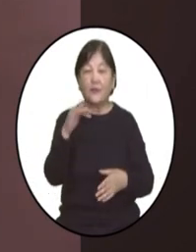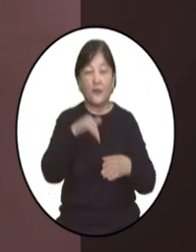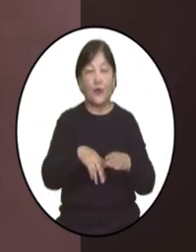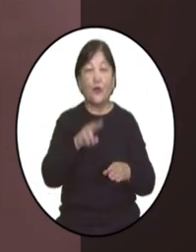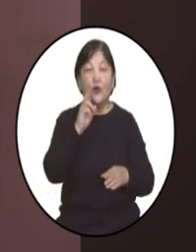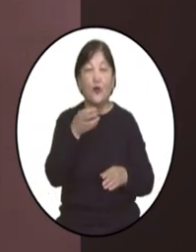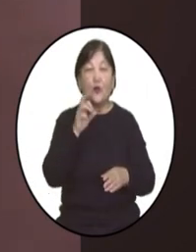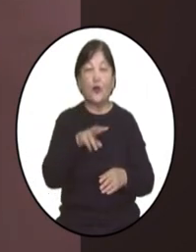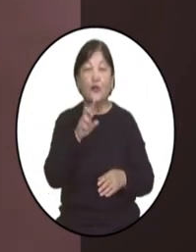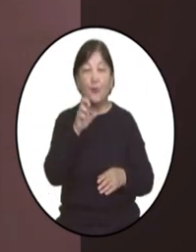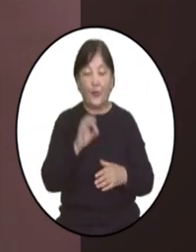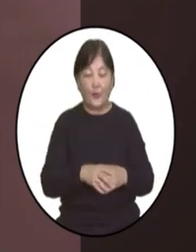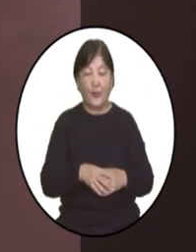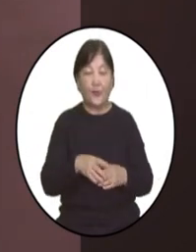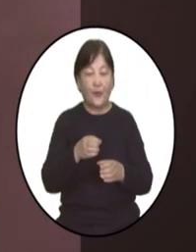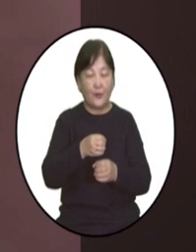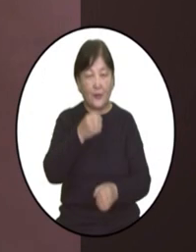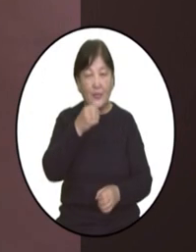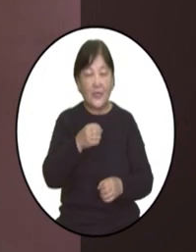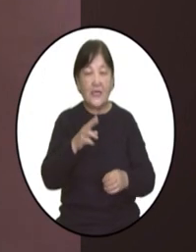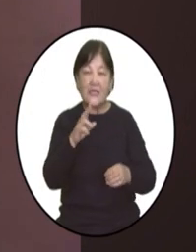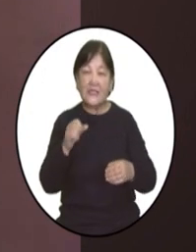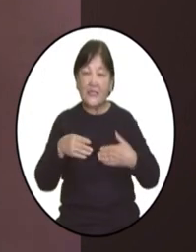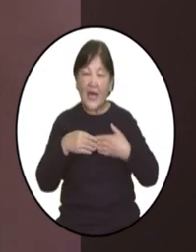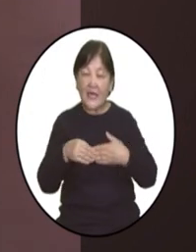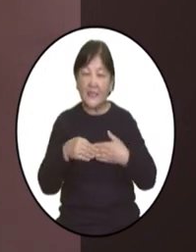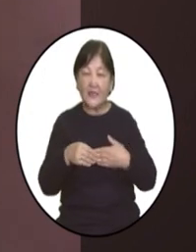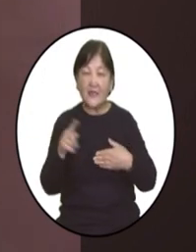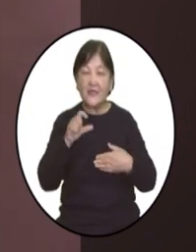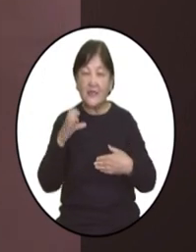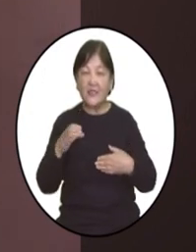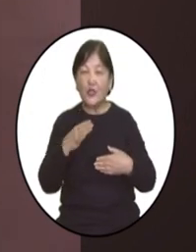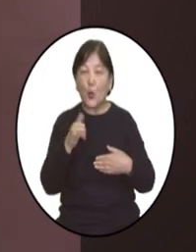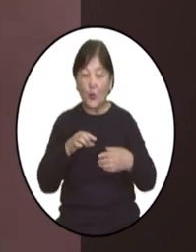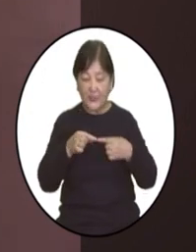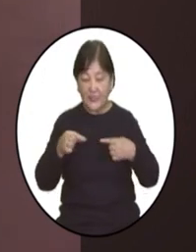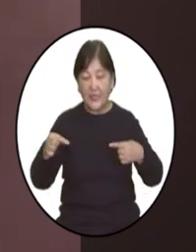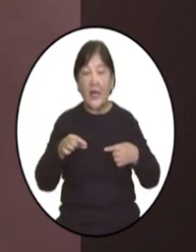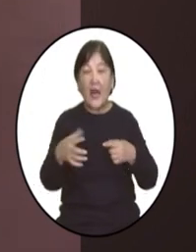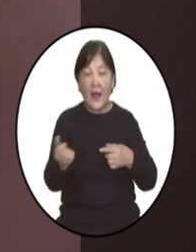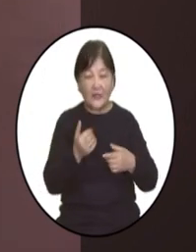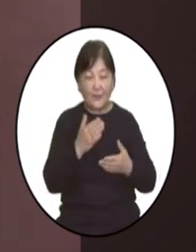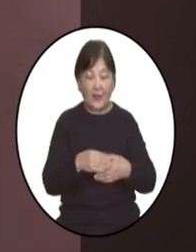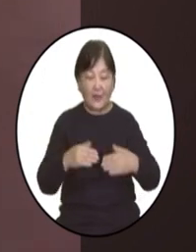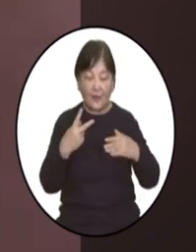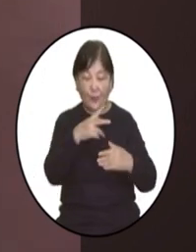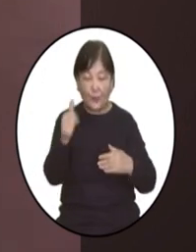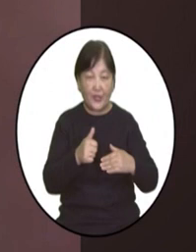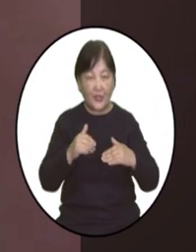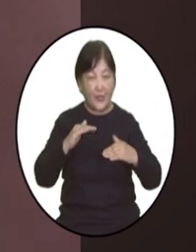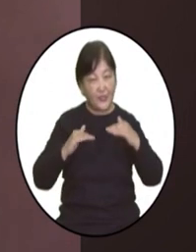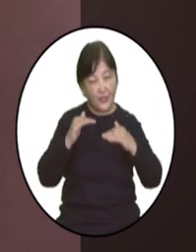колб, хөнгөн цагаан ялцсан цаас, зис утсыг авсан байх нь. За, эднэрийг жигнэж үзэхэд